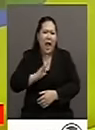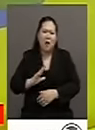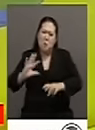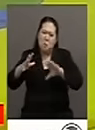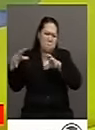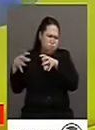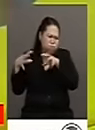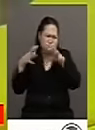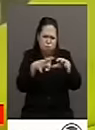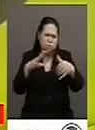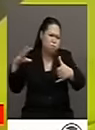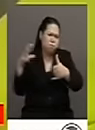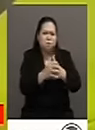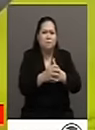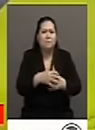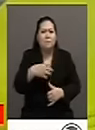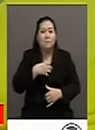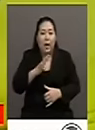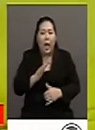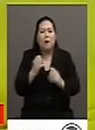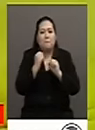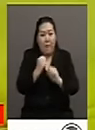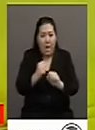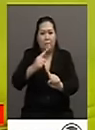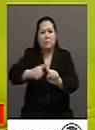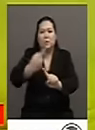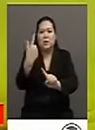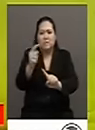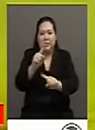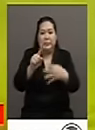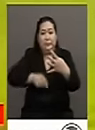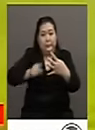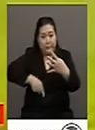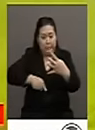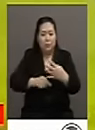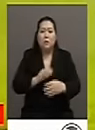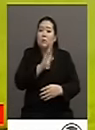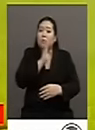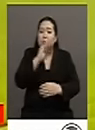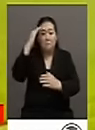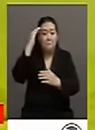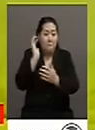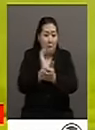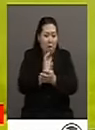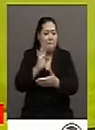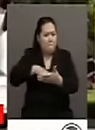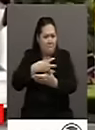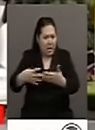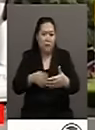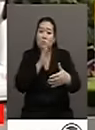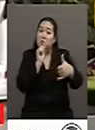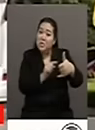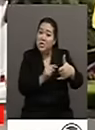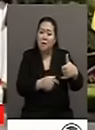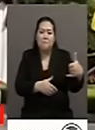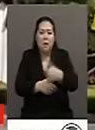องบุกเข้าวัดไปจับกุมภายในสิ้นเดือนนี้ถ้าพระธรรมชโยยังไม่มามอบตัวตำรวจมีแผนแล้วที่จะเตรียม